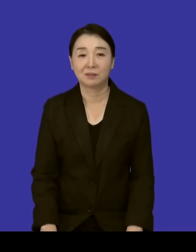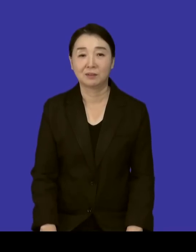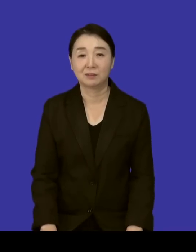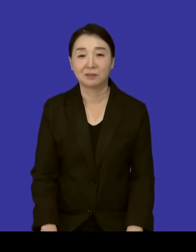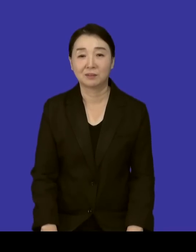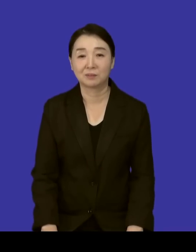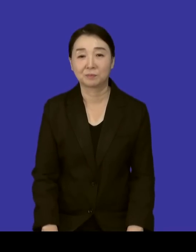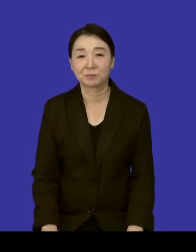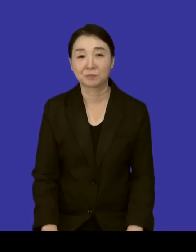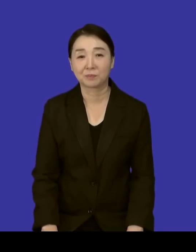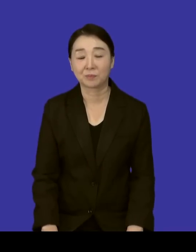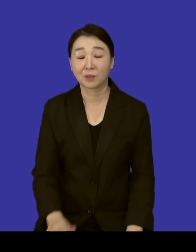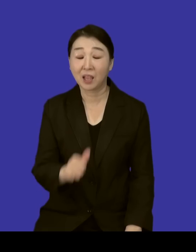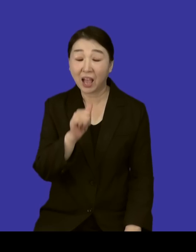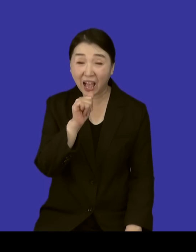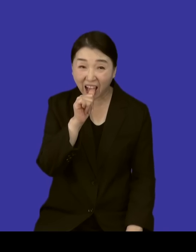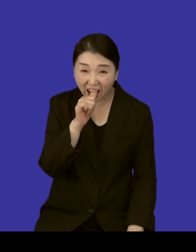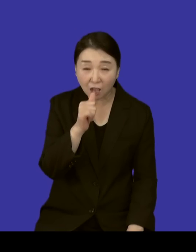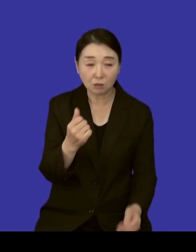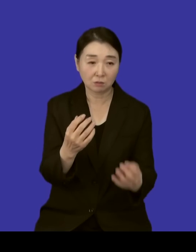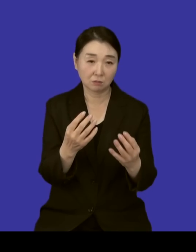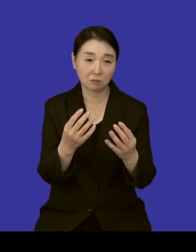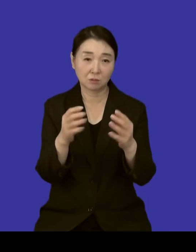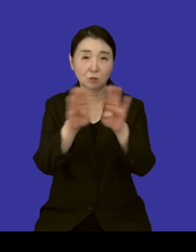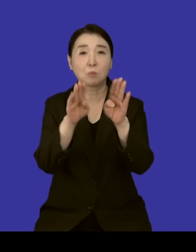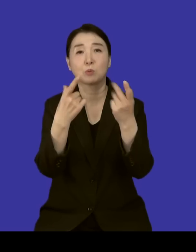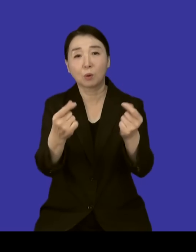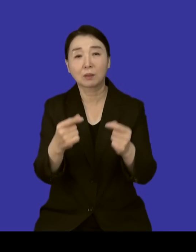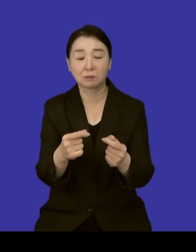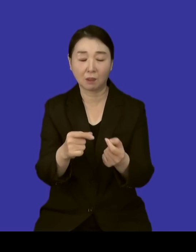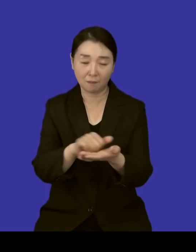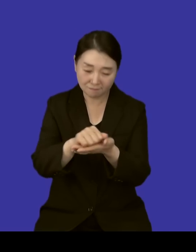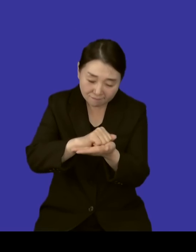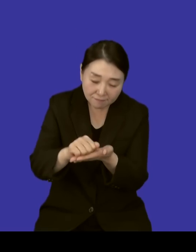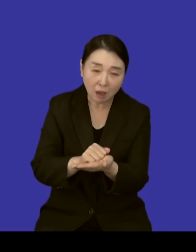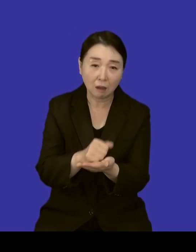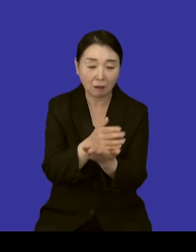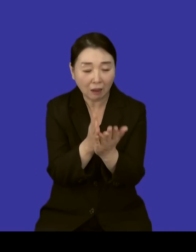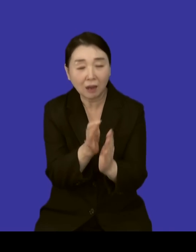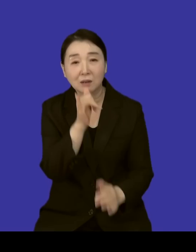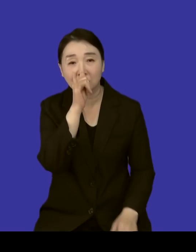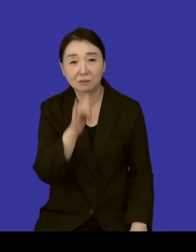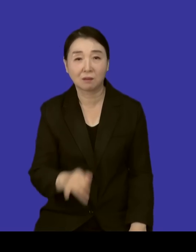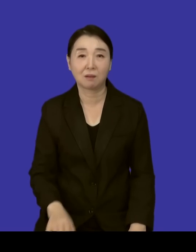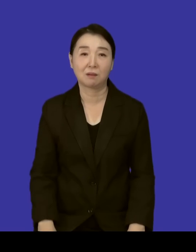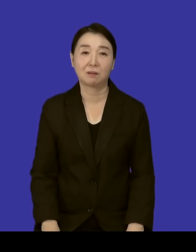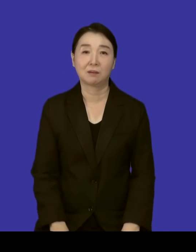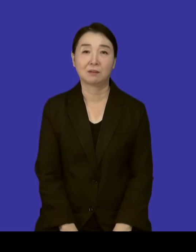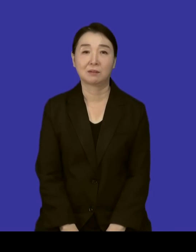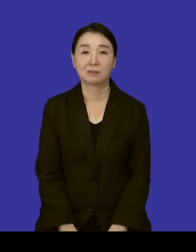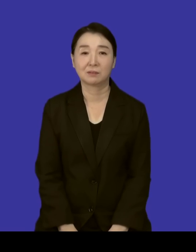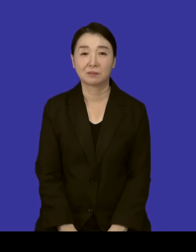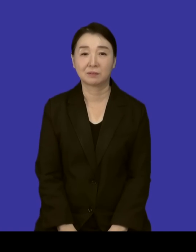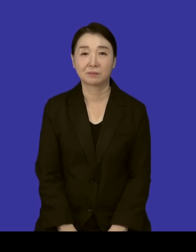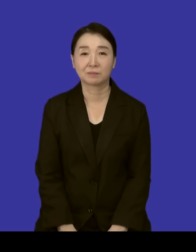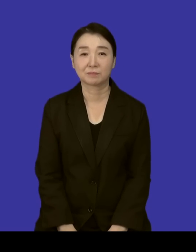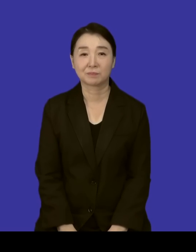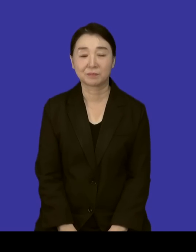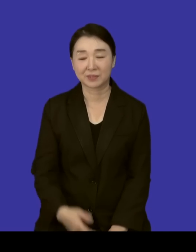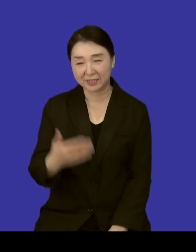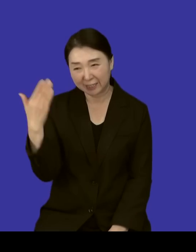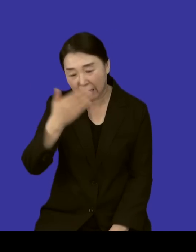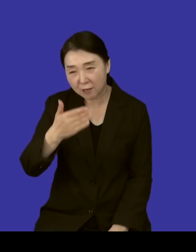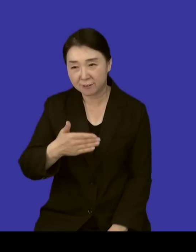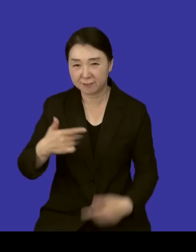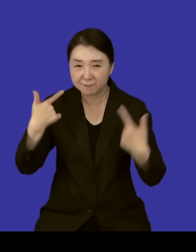진짜 철문도 또 아시걸레, 젖은 걸레, 마른 걸레 식으로 따다 막 그냥 지붕도 그냥 광인하겠다, 호스로 하고 알른알른 깨끗이